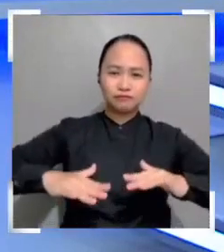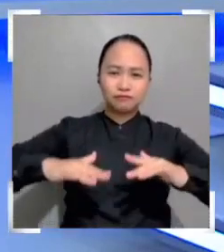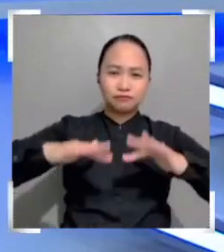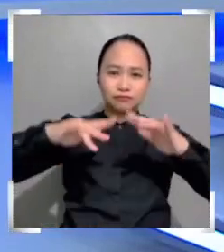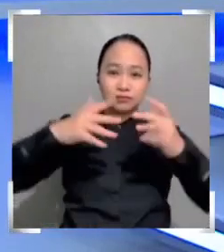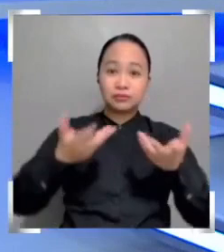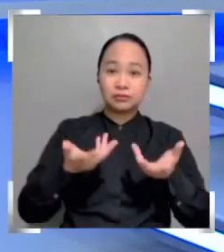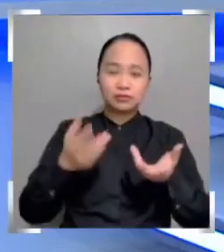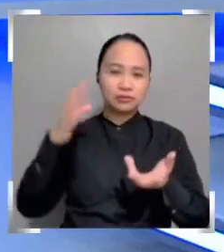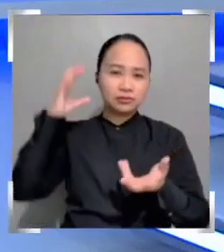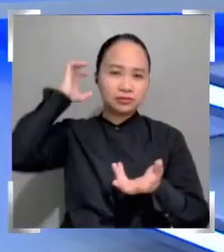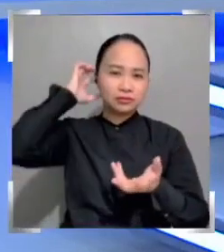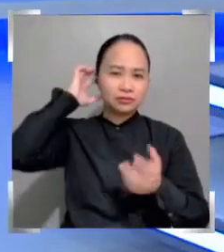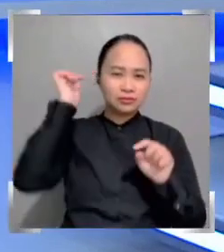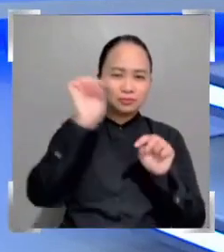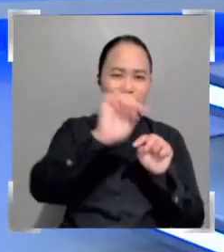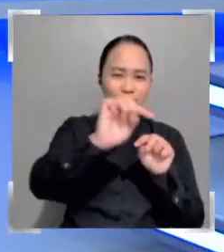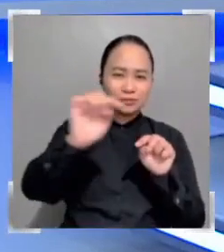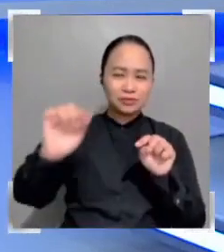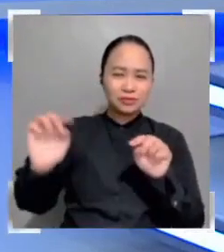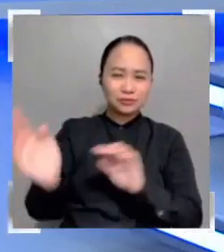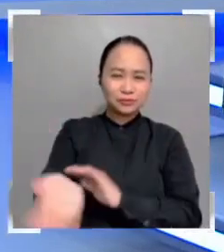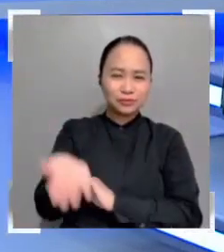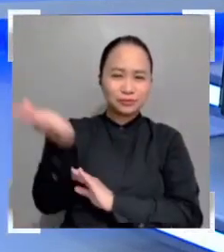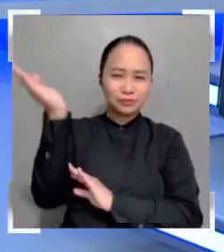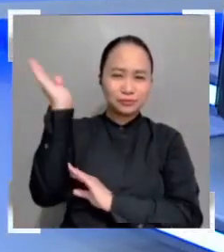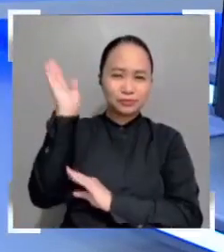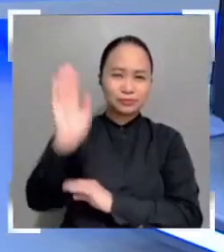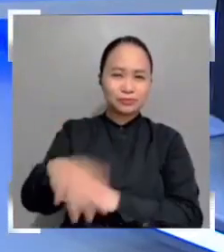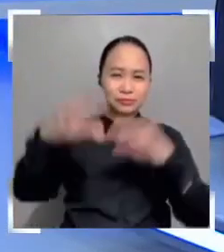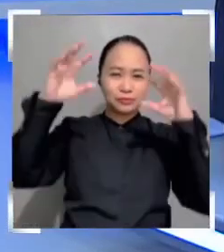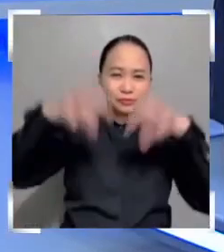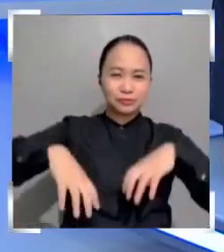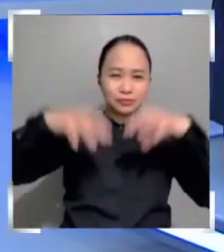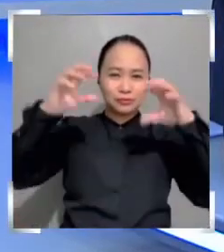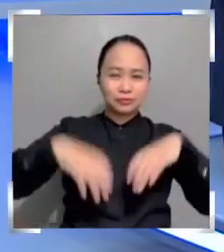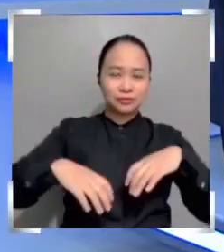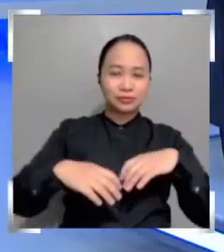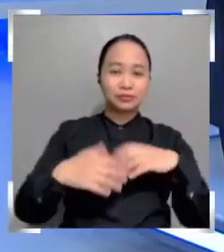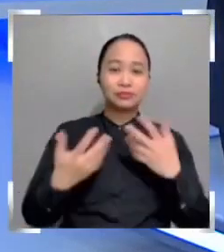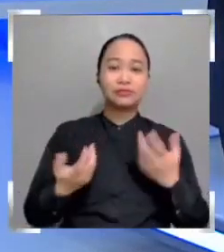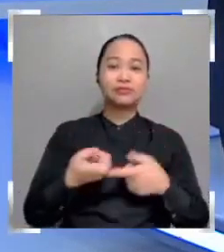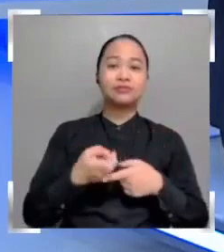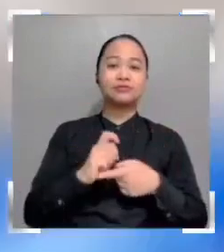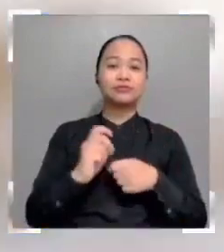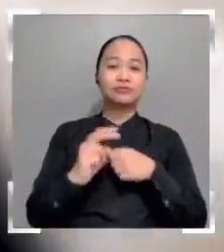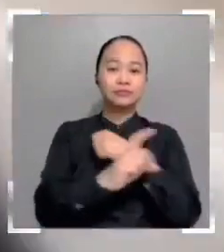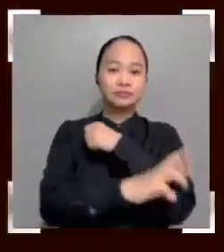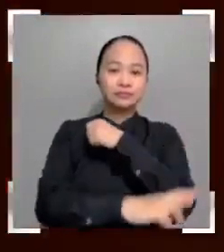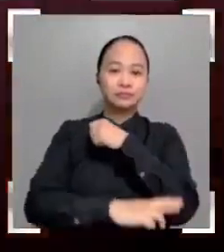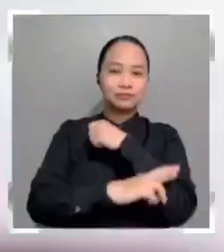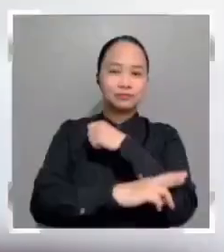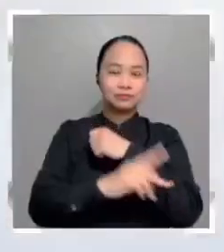na ulan. Saksi si Argil, relator ng GMA Regional TV 1 Mindanao.